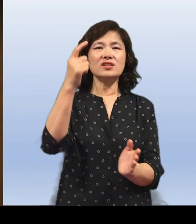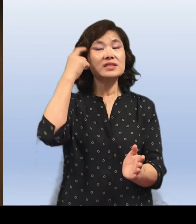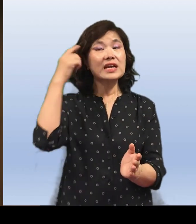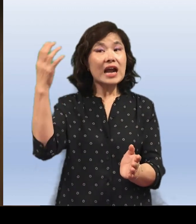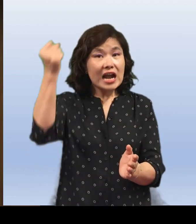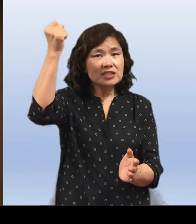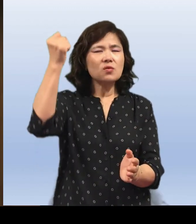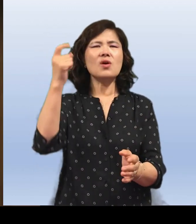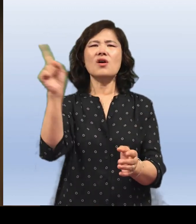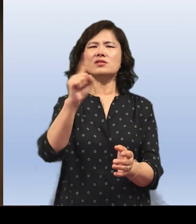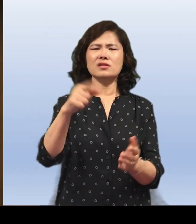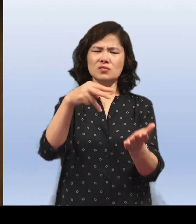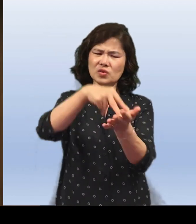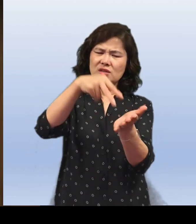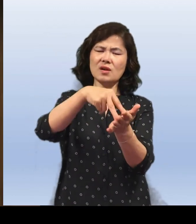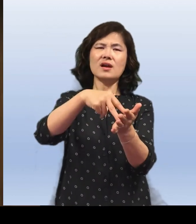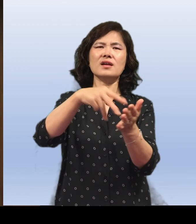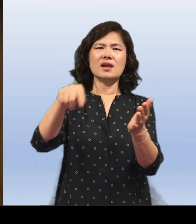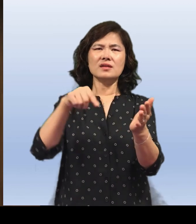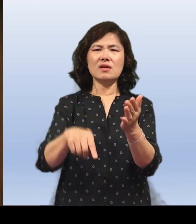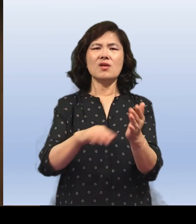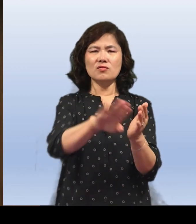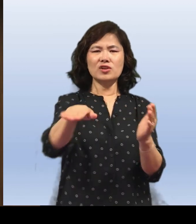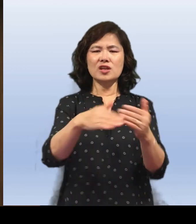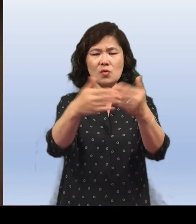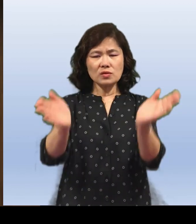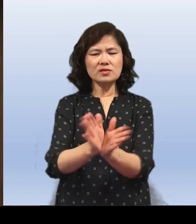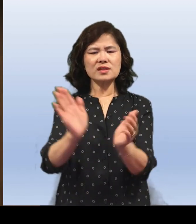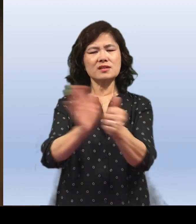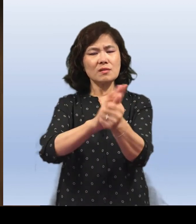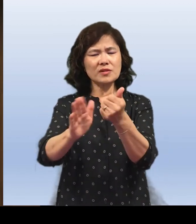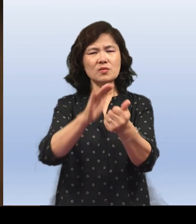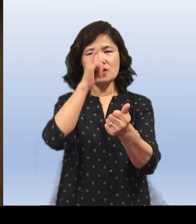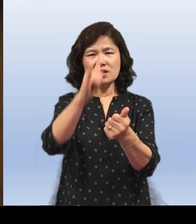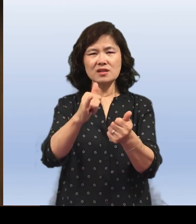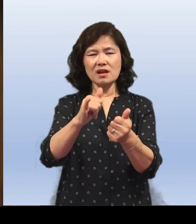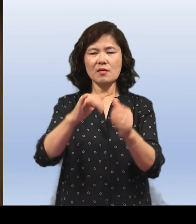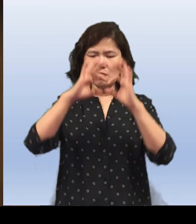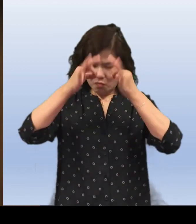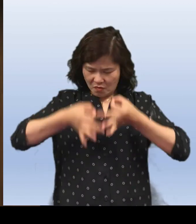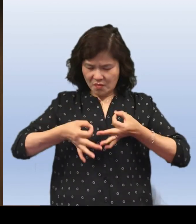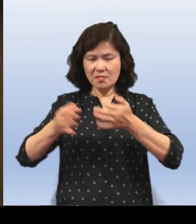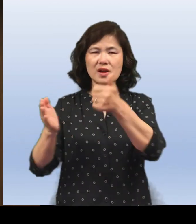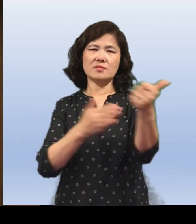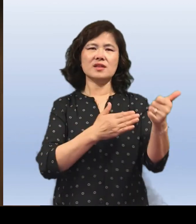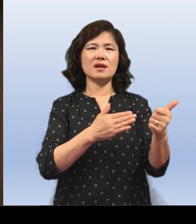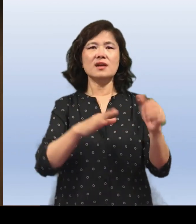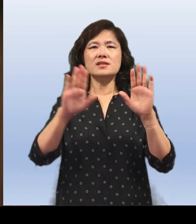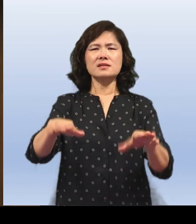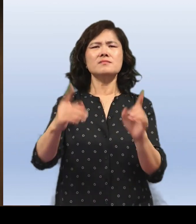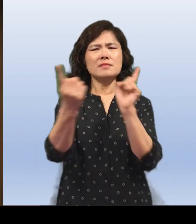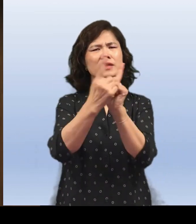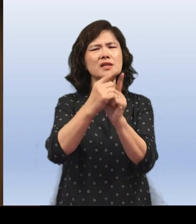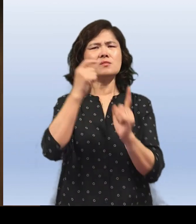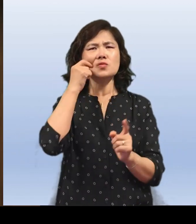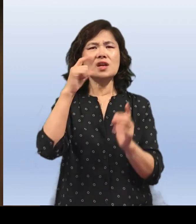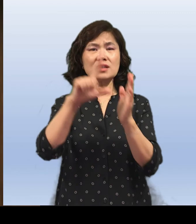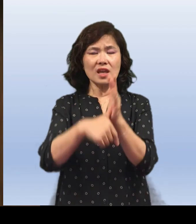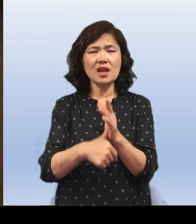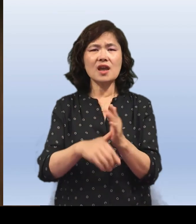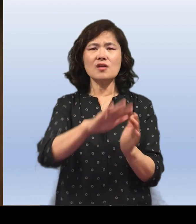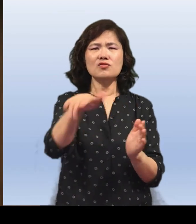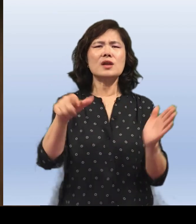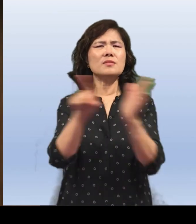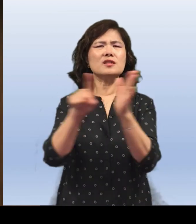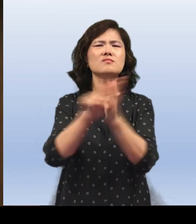생각을 가지고 어떠한 위치 가운데서 이 공동체를 섬기고 있는가? 혹시 이 비대면 시대에 우리의